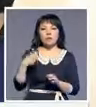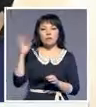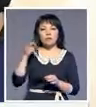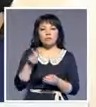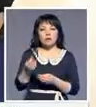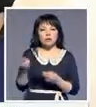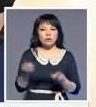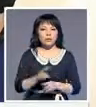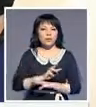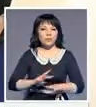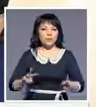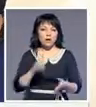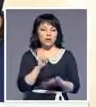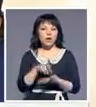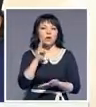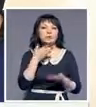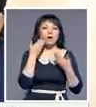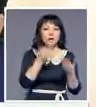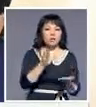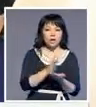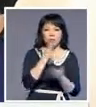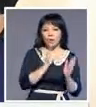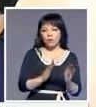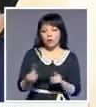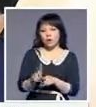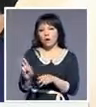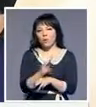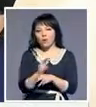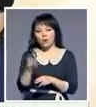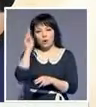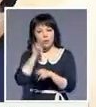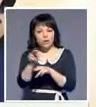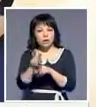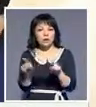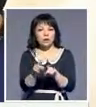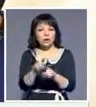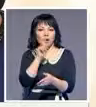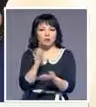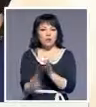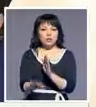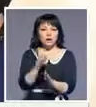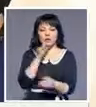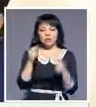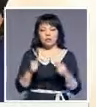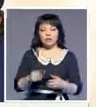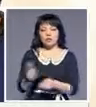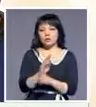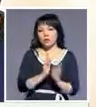Қай министрлік төлеп жатыр? Кім сұрап жатыр? Я болмаса, уақыт беріп оқытып жатырмыз, пәлен миллиард төлеп. Ал енді осыны сен